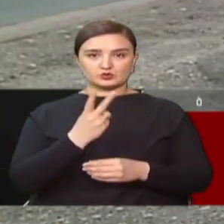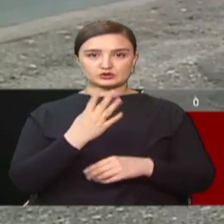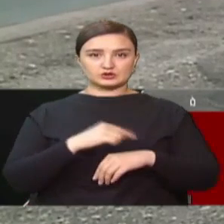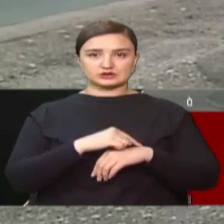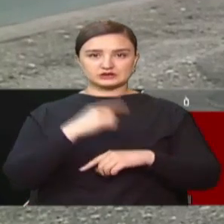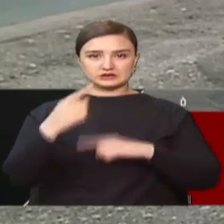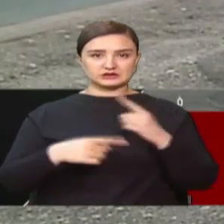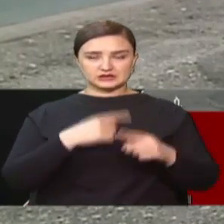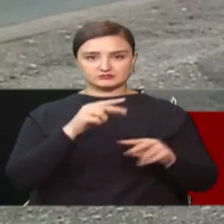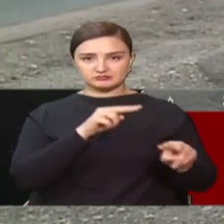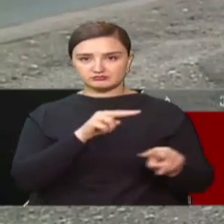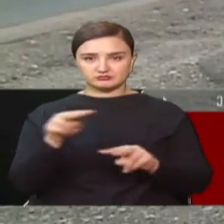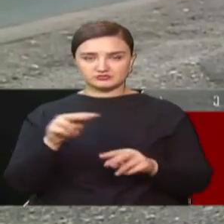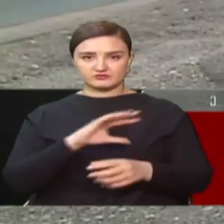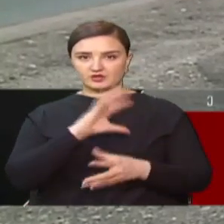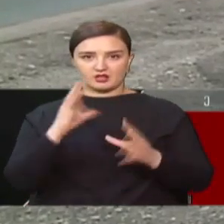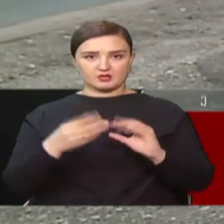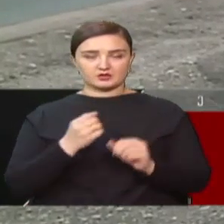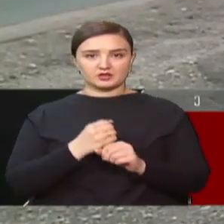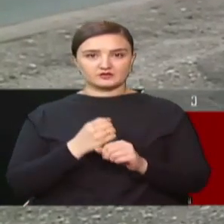ყველაფერი გააკეთა იმისათვის, რომ წინა